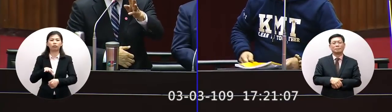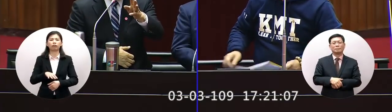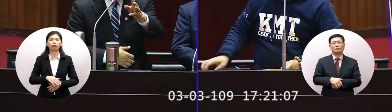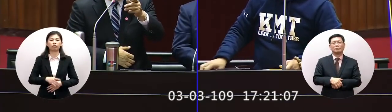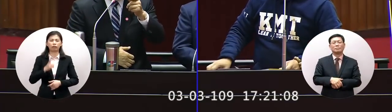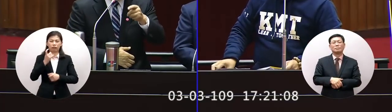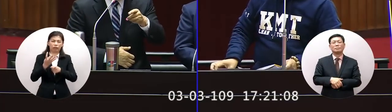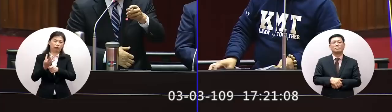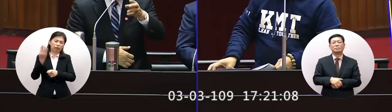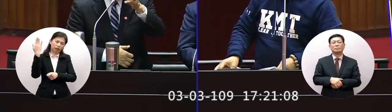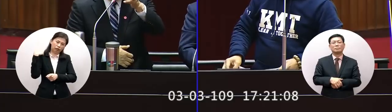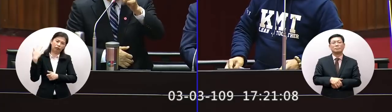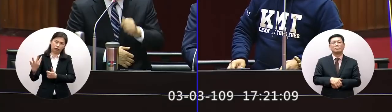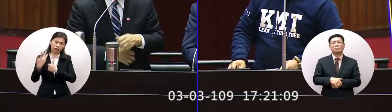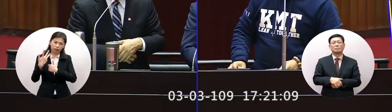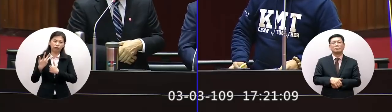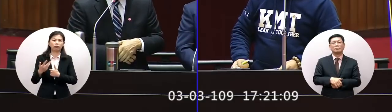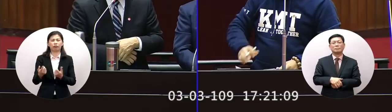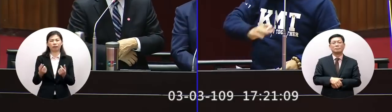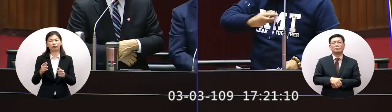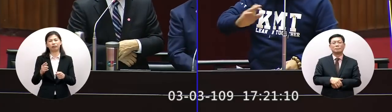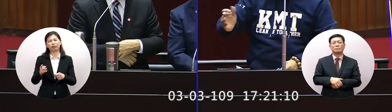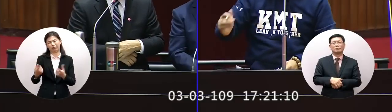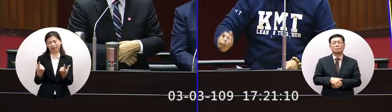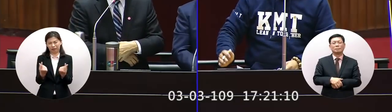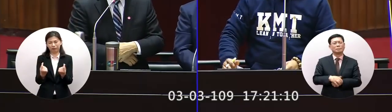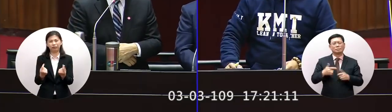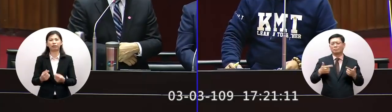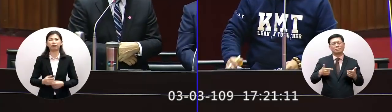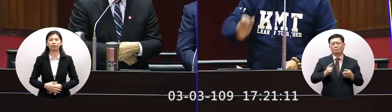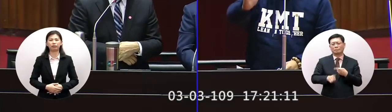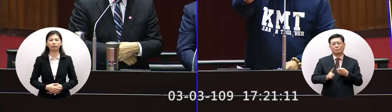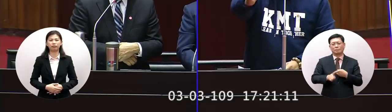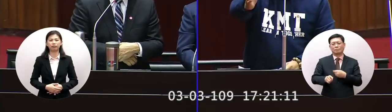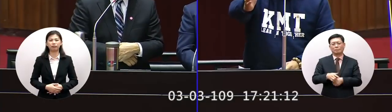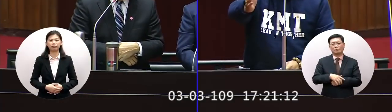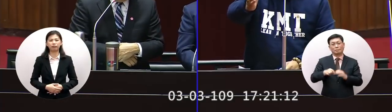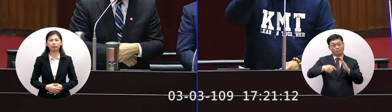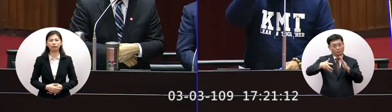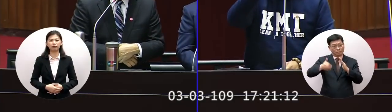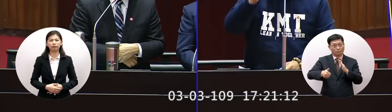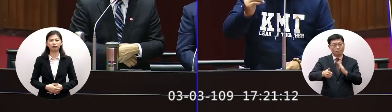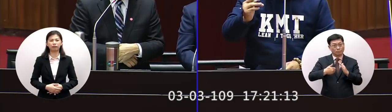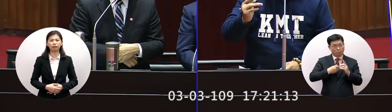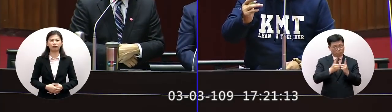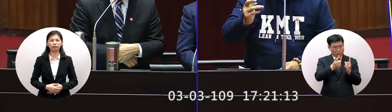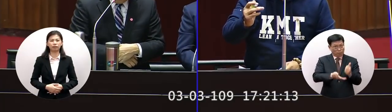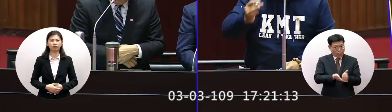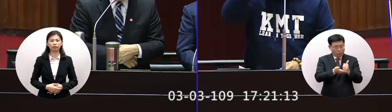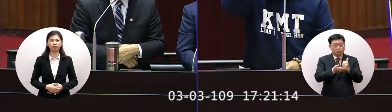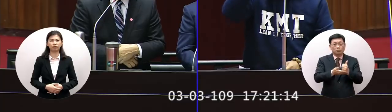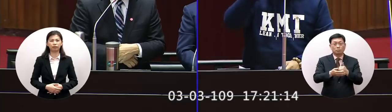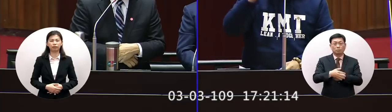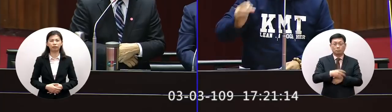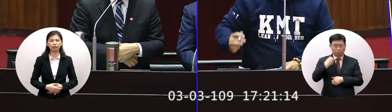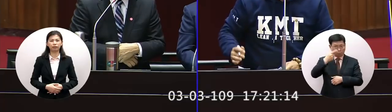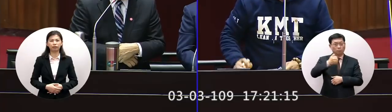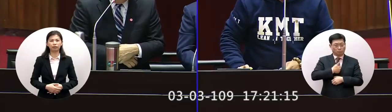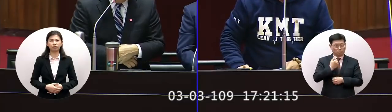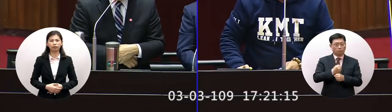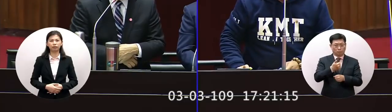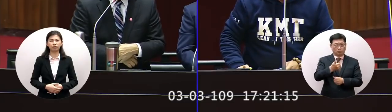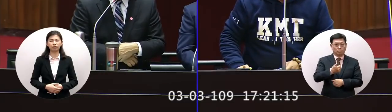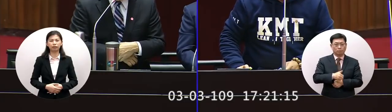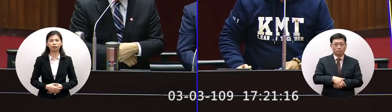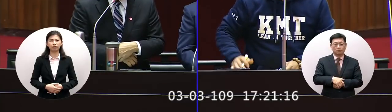十几年前你在搞这事，就是安尼啊啦。 是这样子，院长，我对你足尊重，我也感觉你做了